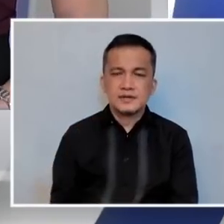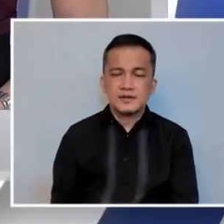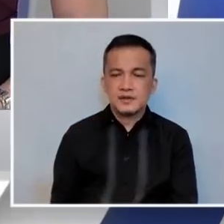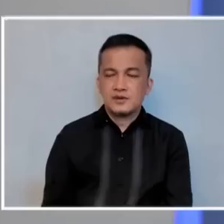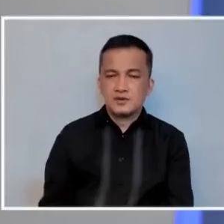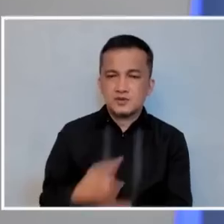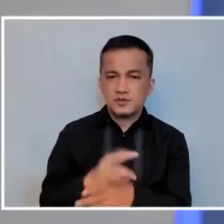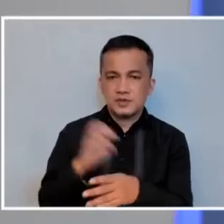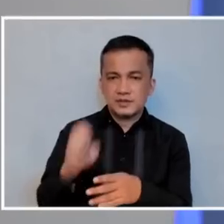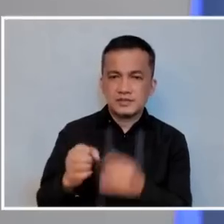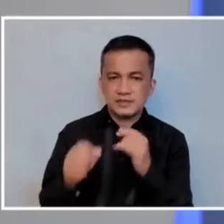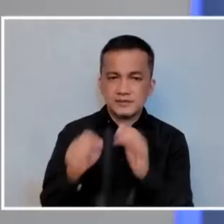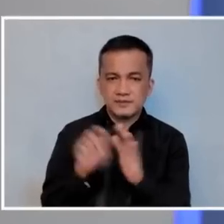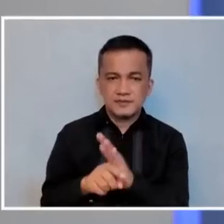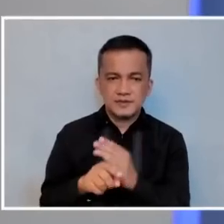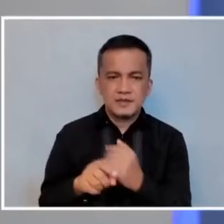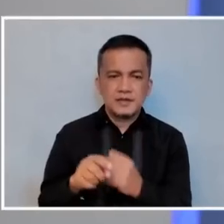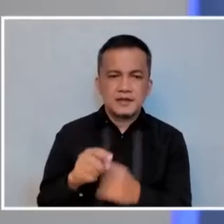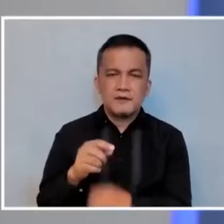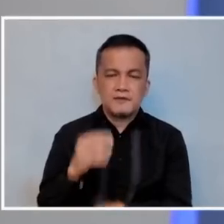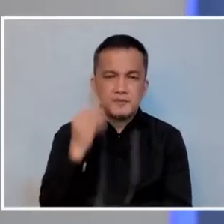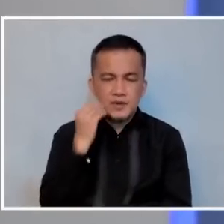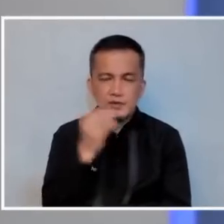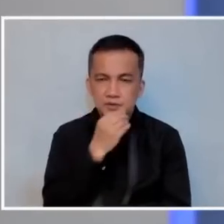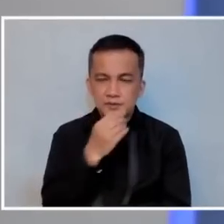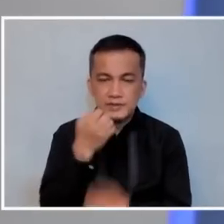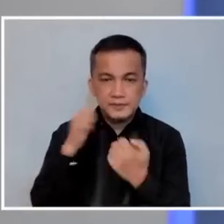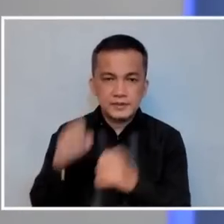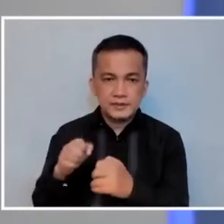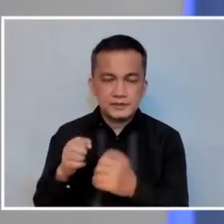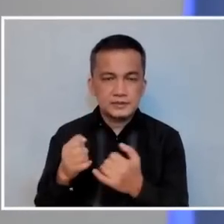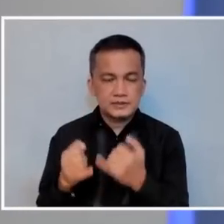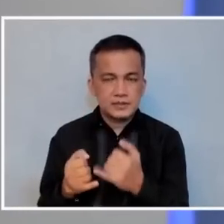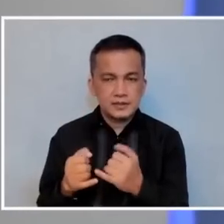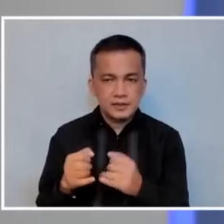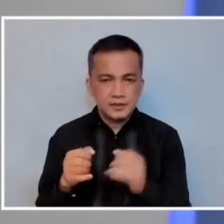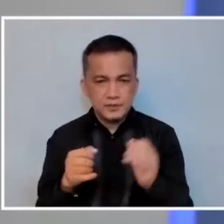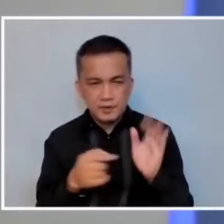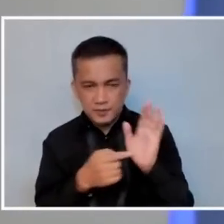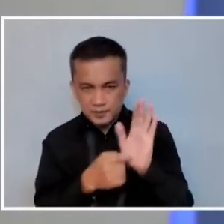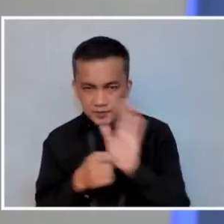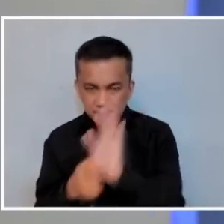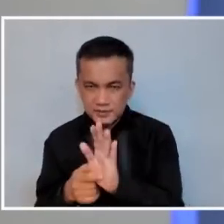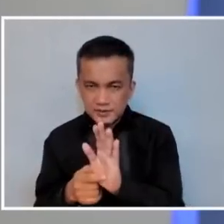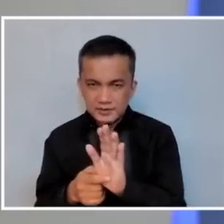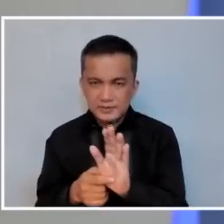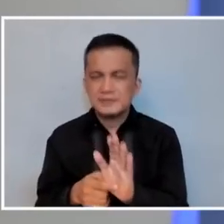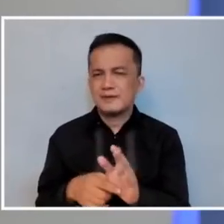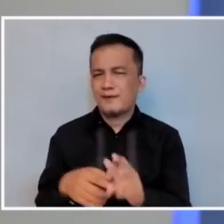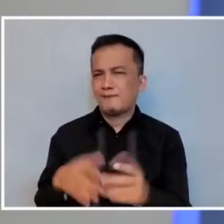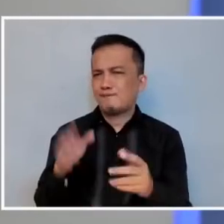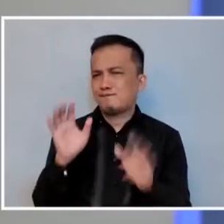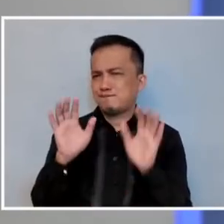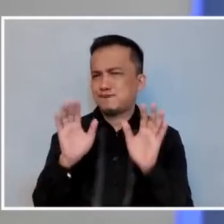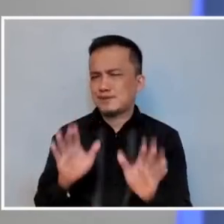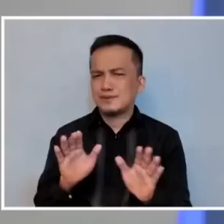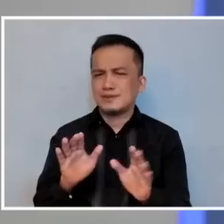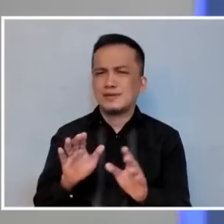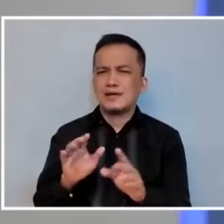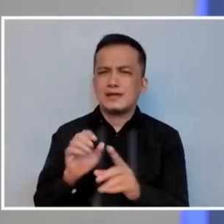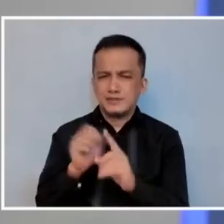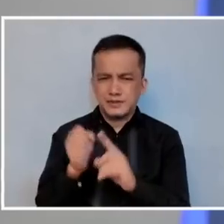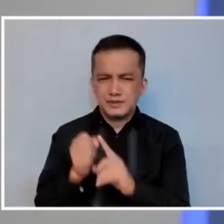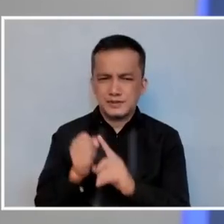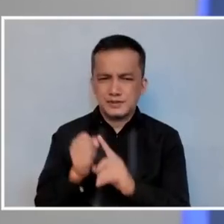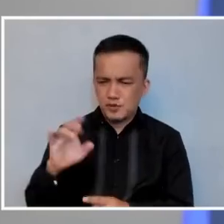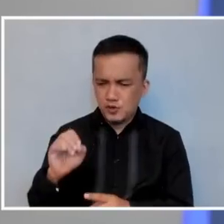killer finale ng Flower of Evil, pero ngayon pa lang may pasilip na sa mga pamatay na eksena sina Biolo Pascual, Lovie Po